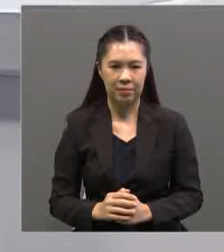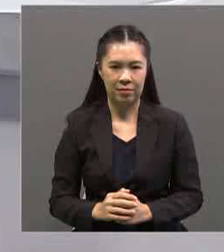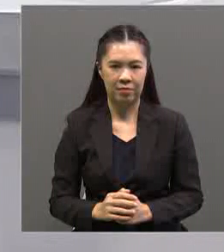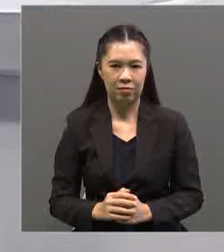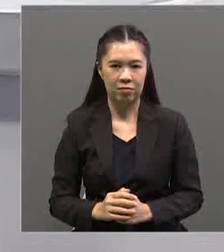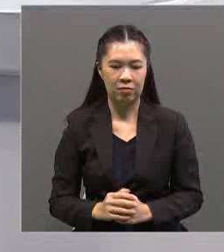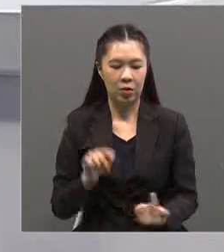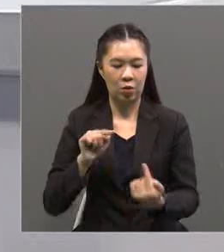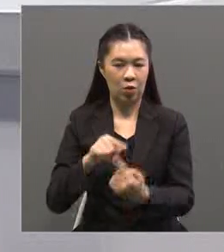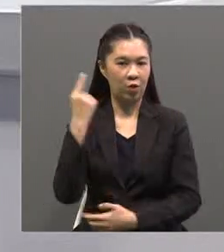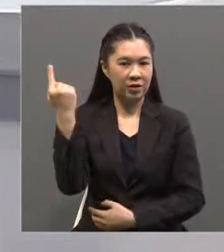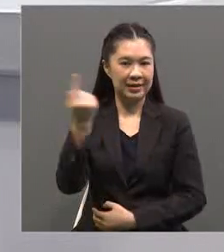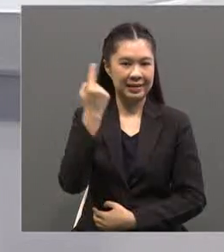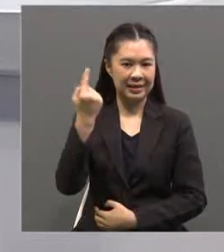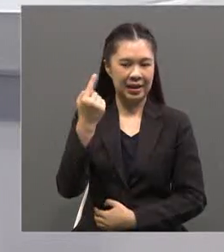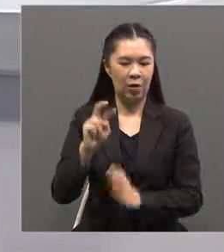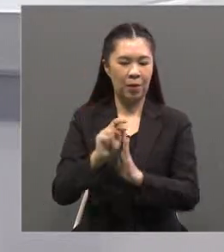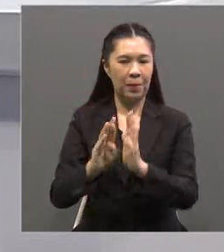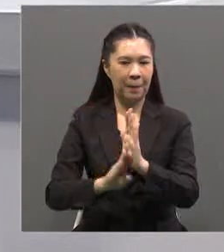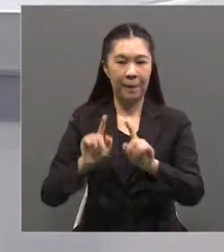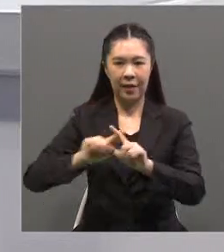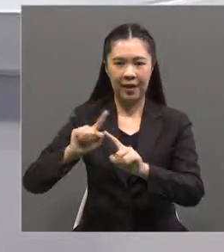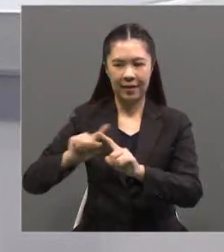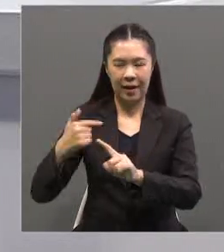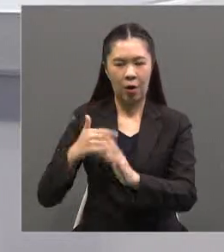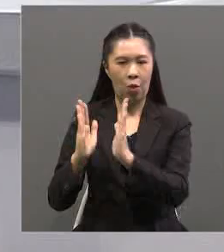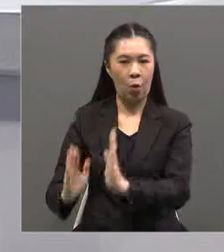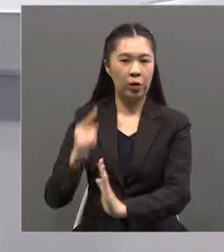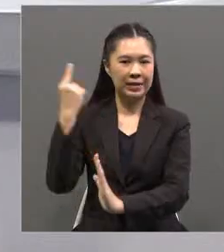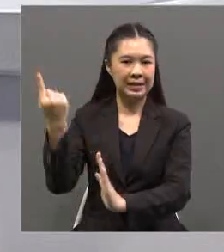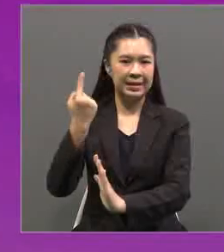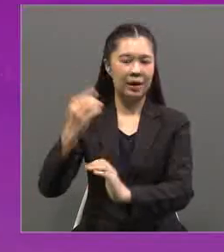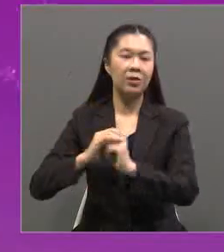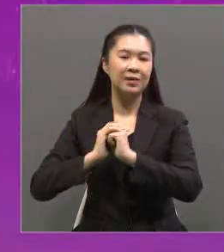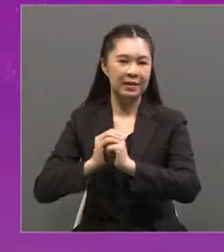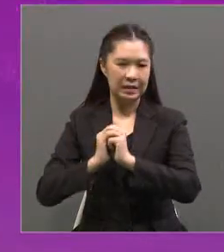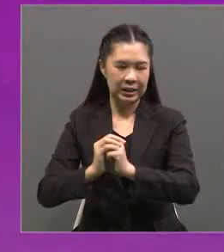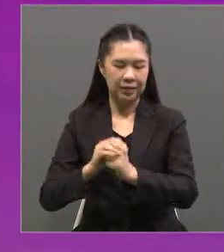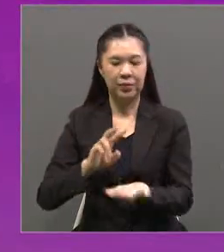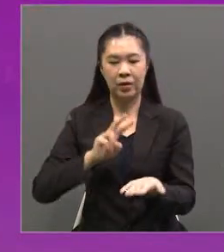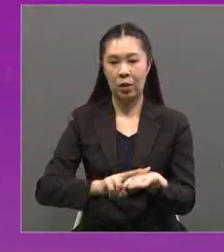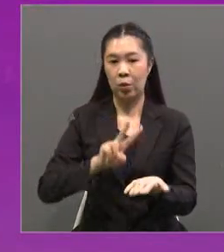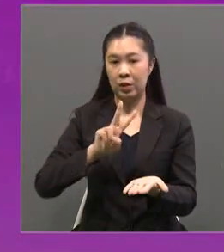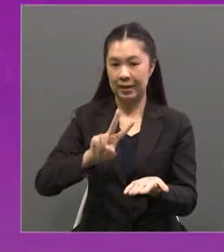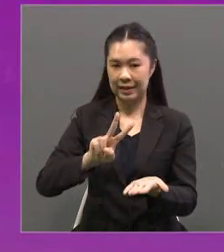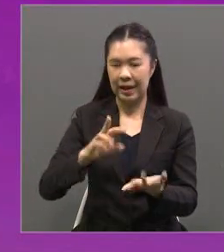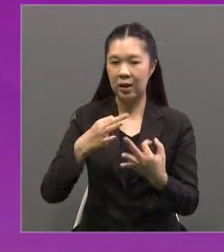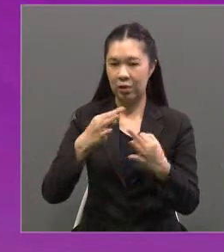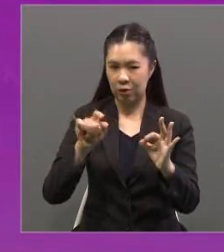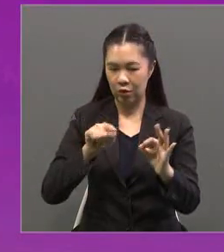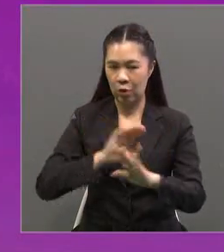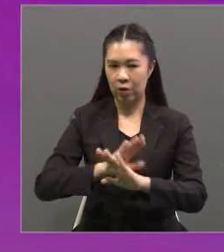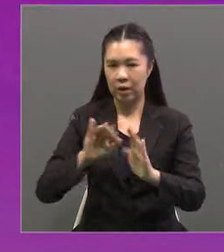การขับเคลื่อนการท่องเที่ยวที่รัฐบาลออกมาตรการดึงดูดนักท่องเที่ยวโดยเฉพาะชาวจีนนะครับทั้งยกเลิกวีซ่าชั่วคราวและให้ส